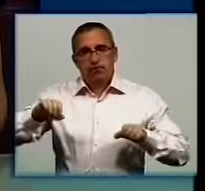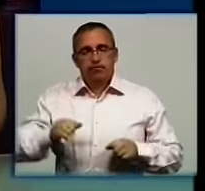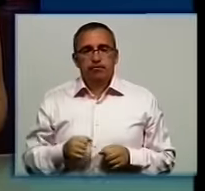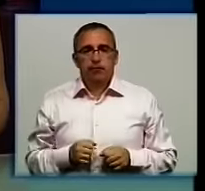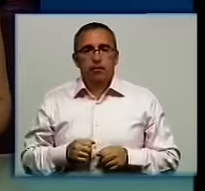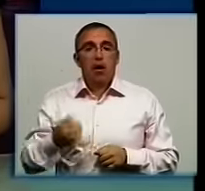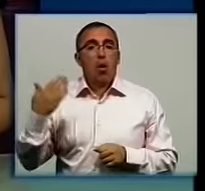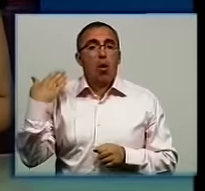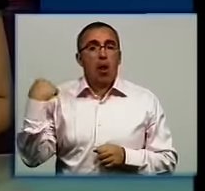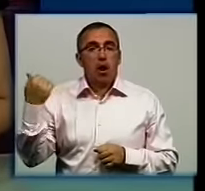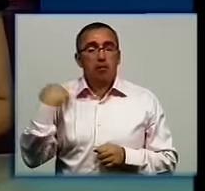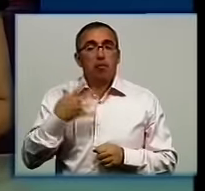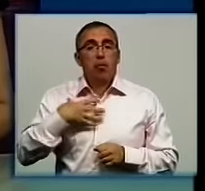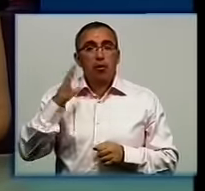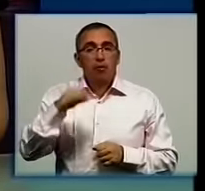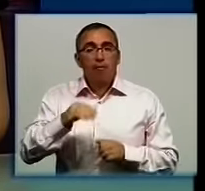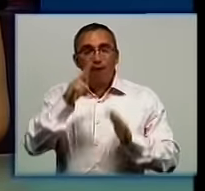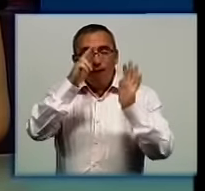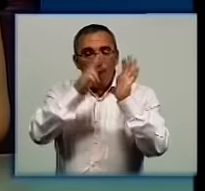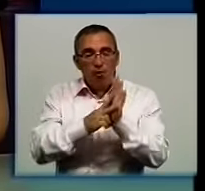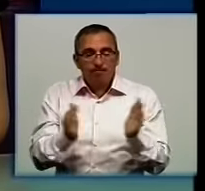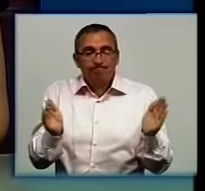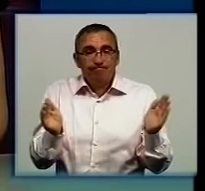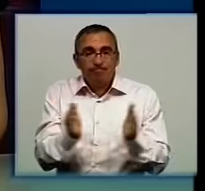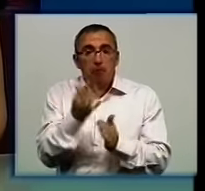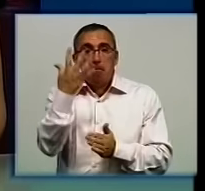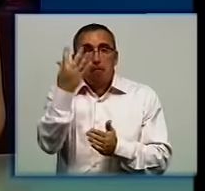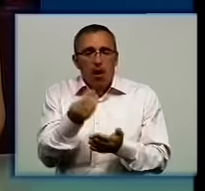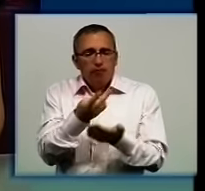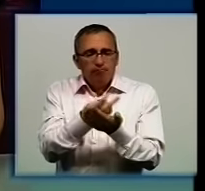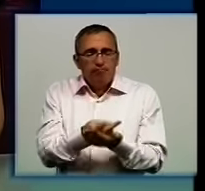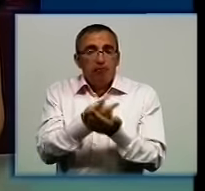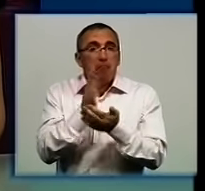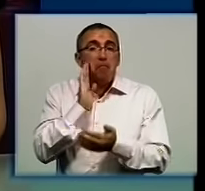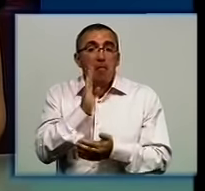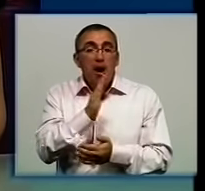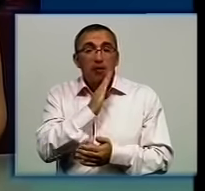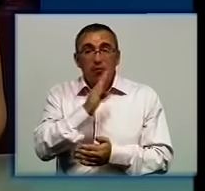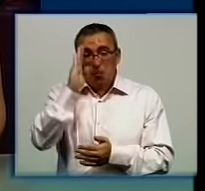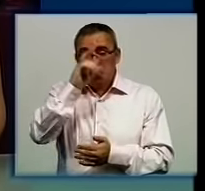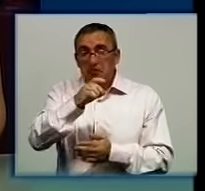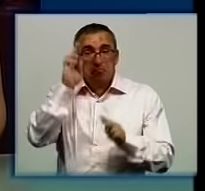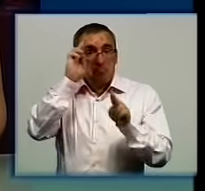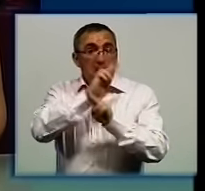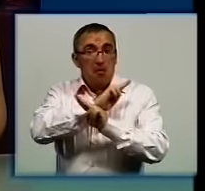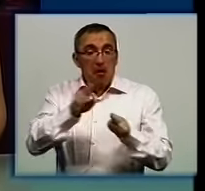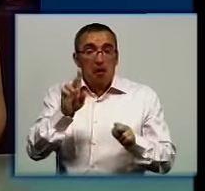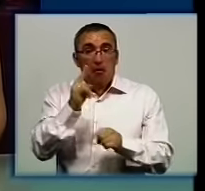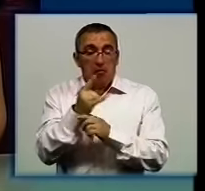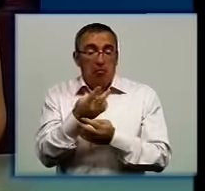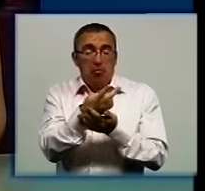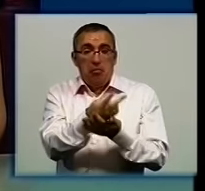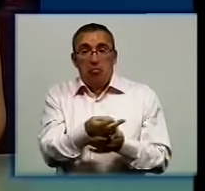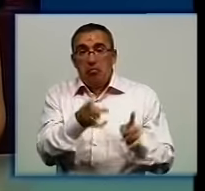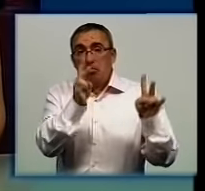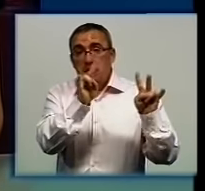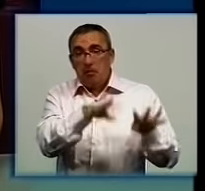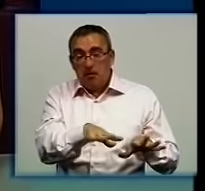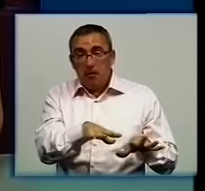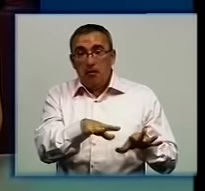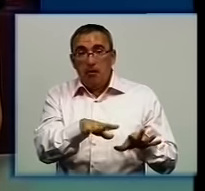В Олександрії померла 8-місячна немовля, 5 діб пролежало у квартирі. Мати хлопчика невідомо, куди поділася, а дитину залишила на власницю квартири,